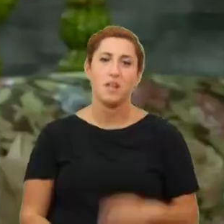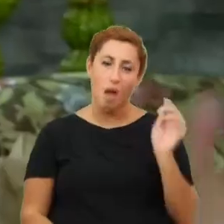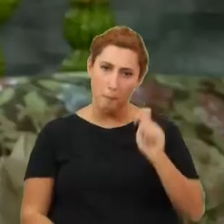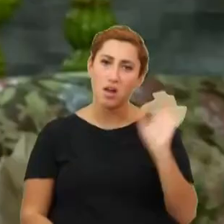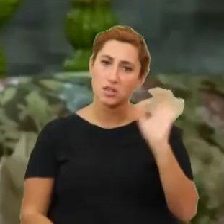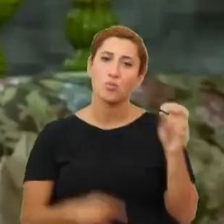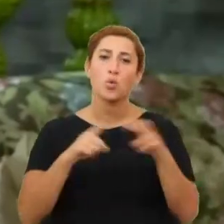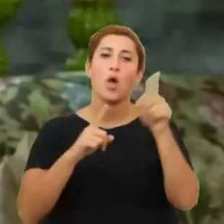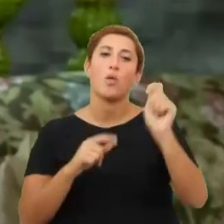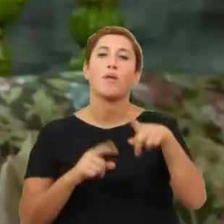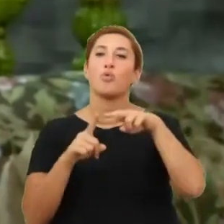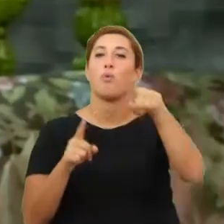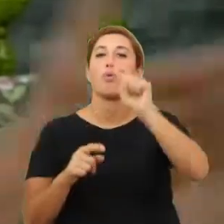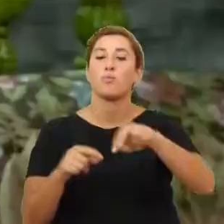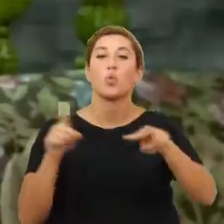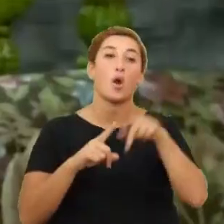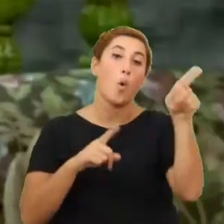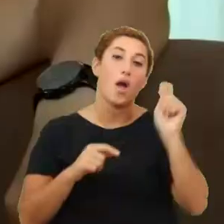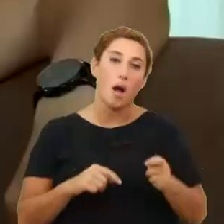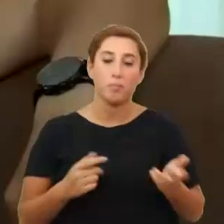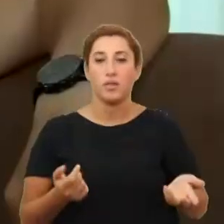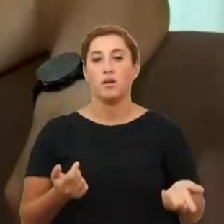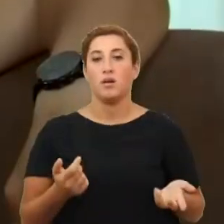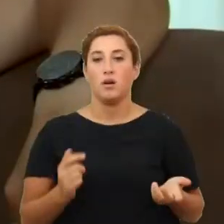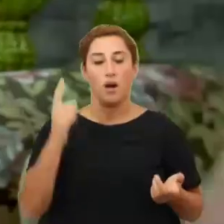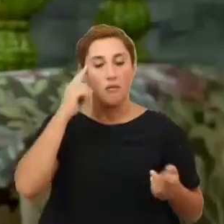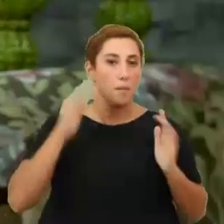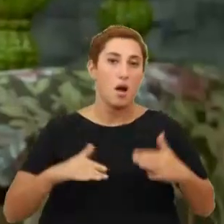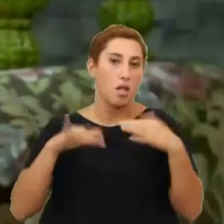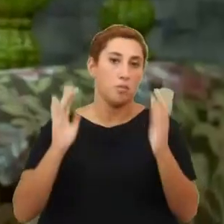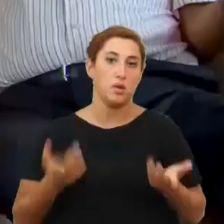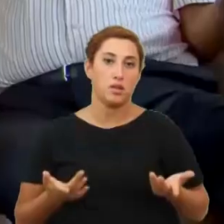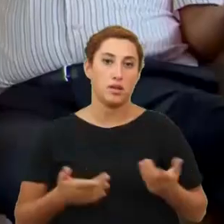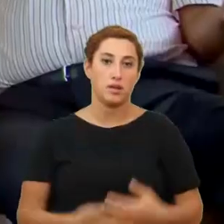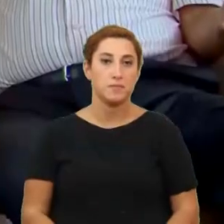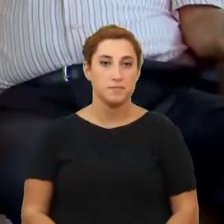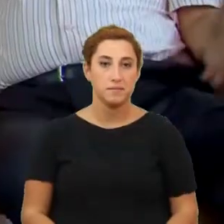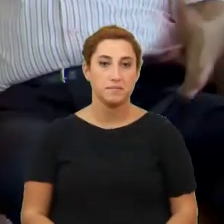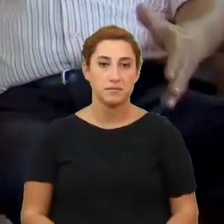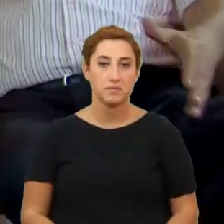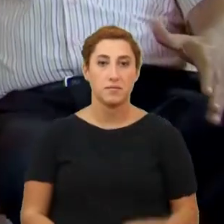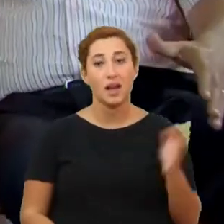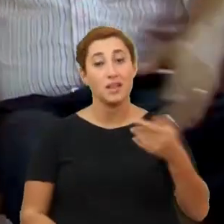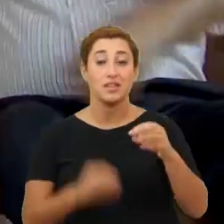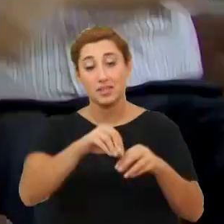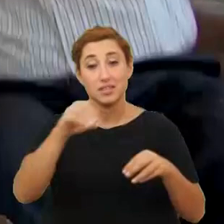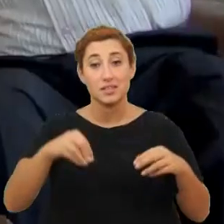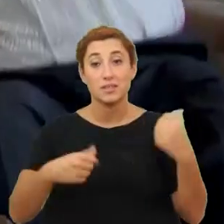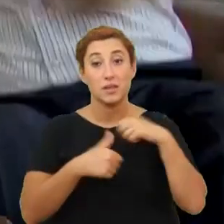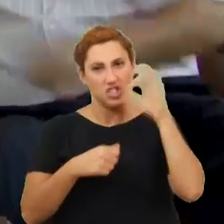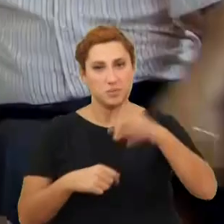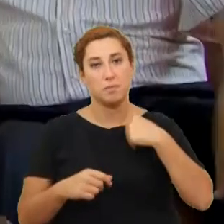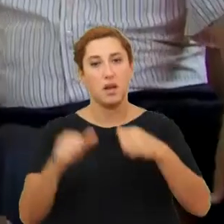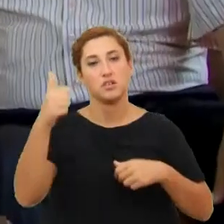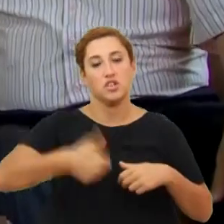Edersin tabii. Nurhan onu yaptı, Nurhan bunu yaptı, Nurhan şöyle yaptı. Akıl bırakmadın ki. Hadi diz bakalım, diz. Bak bu